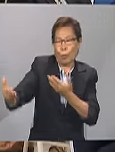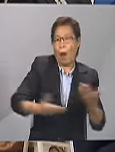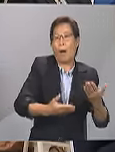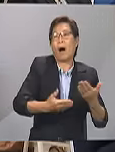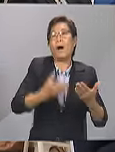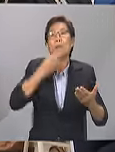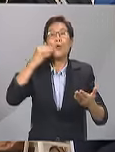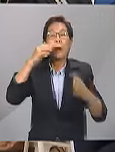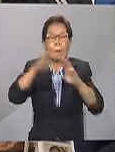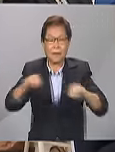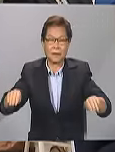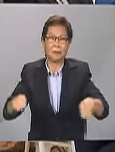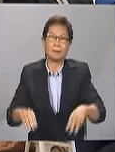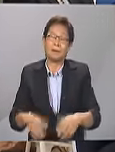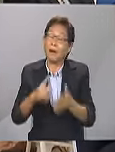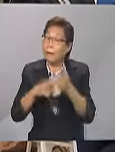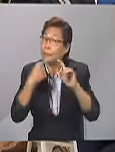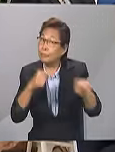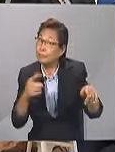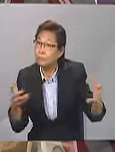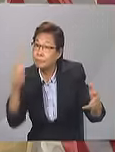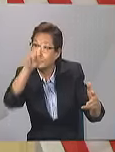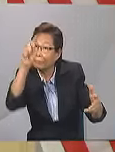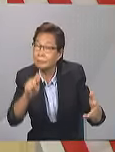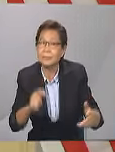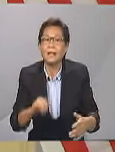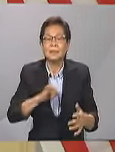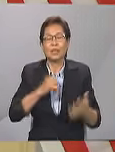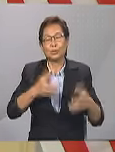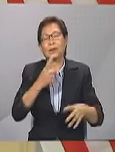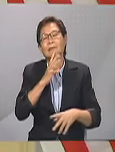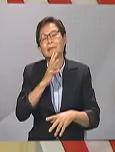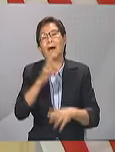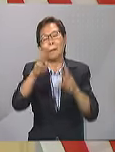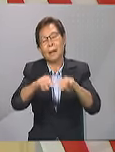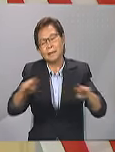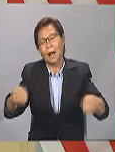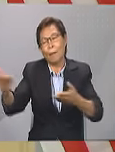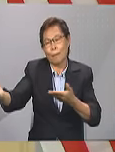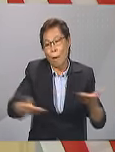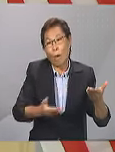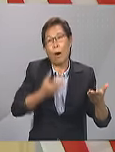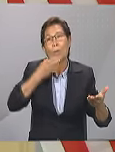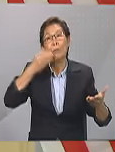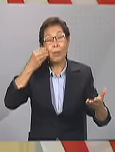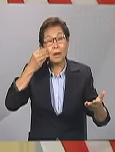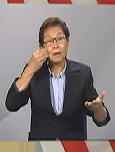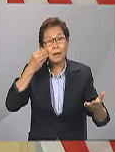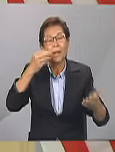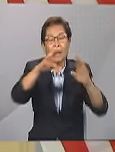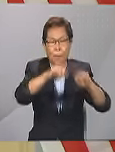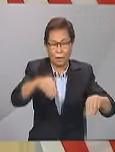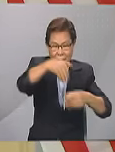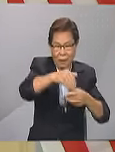saja mereka ah Greenpeace penyejuk Oke saya akan terjadi belajar yang dibawa pulang bukan saja